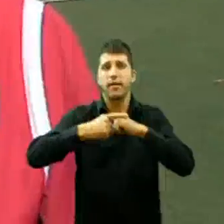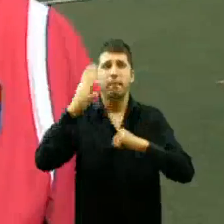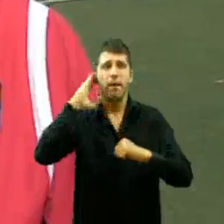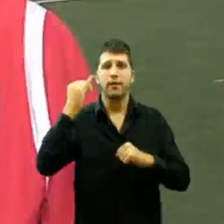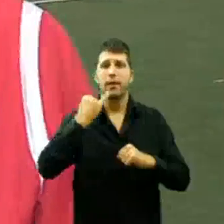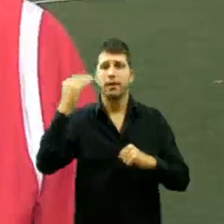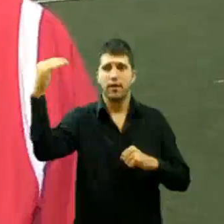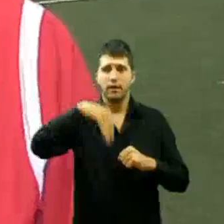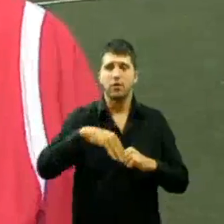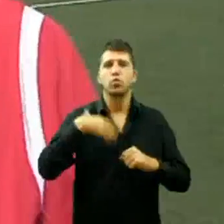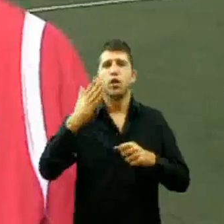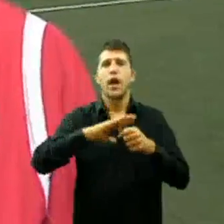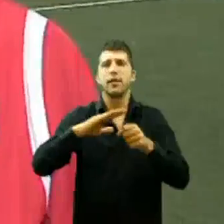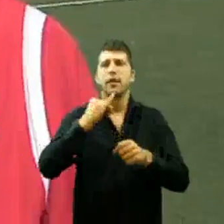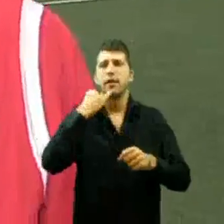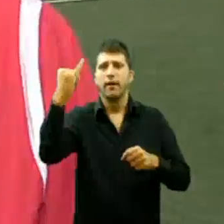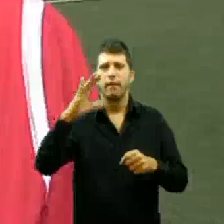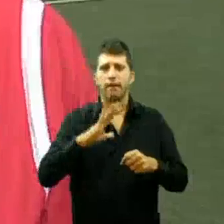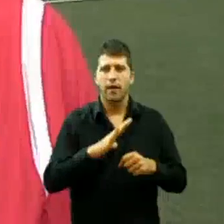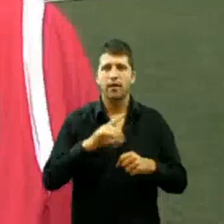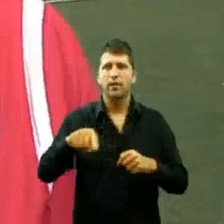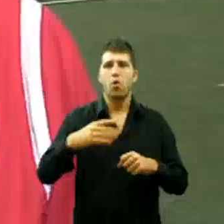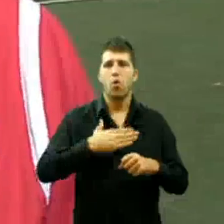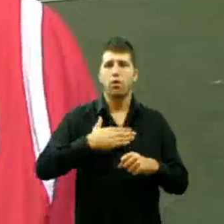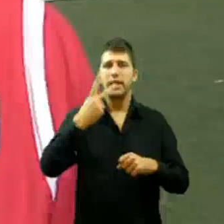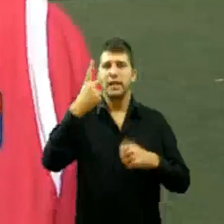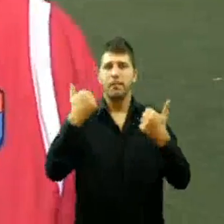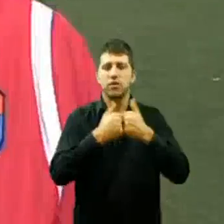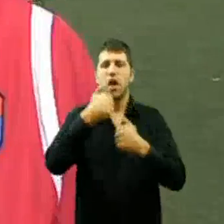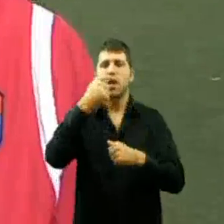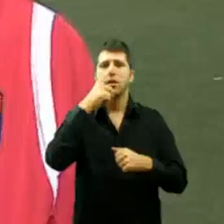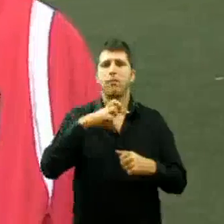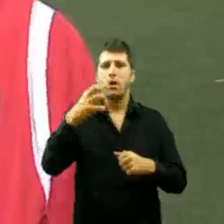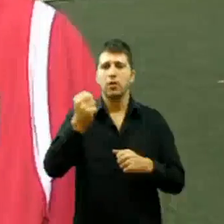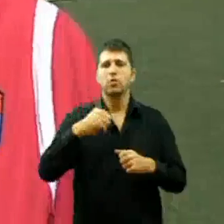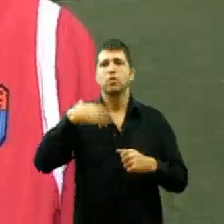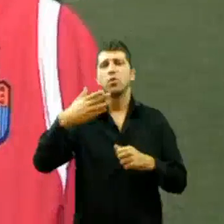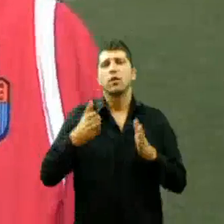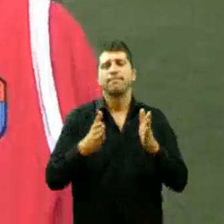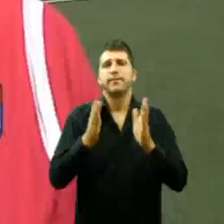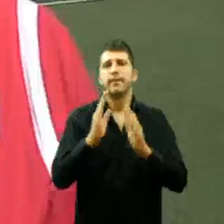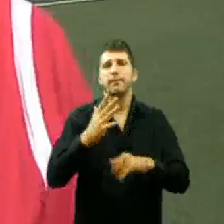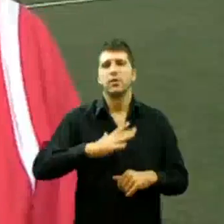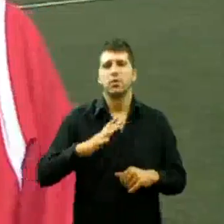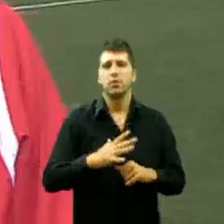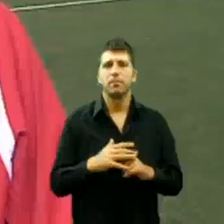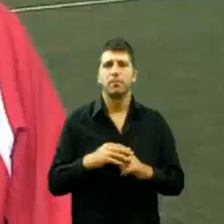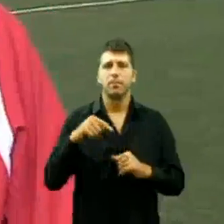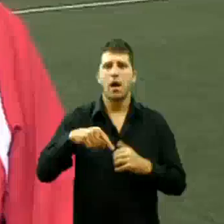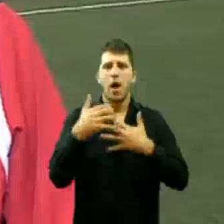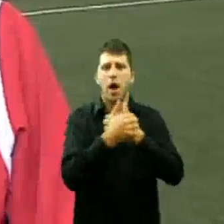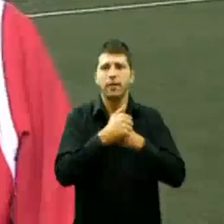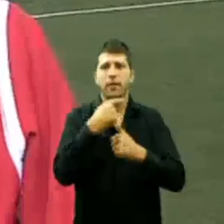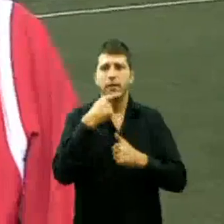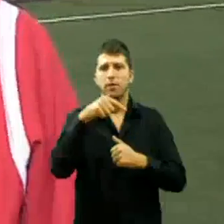Kayseri. O önümüzdeki iki maçta hedef 6 puan. Onu sağlarsak arkasında geleceğine inanıyorum. Antalya bedensel denge amatör